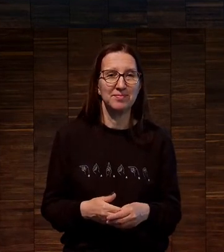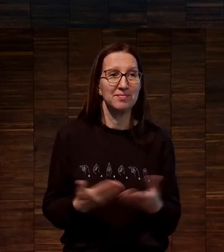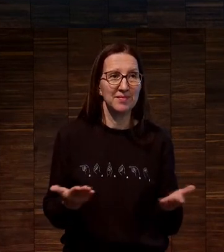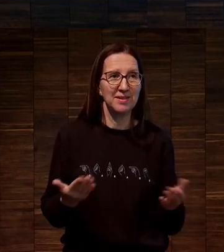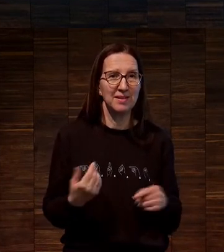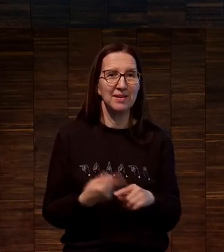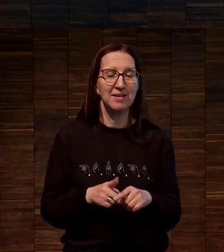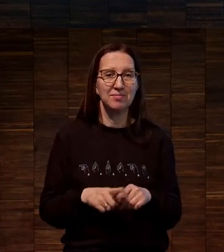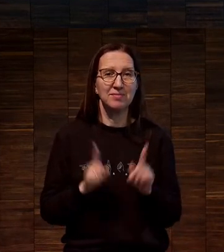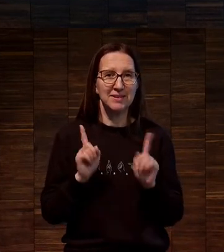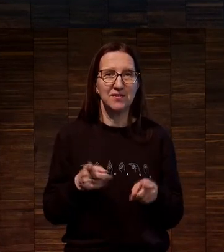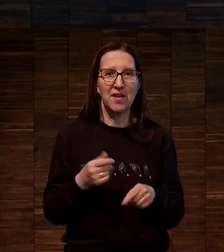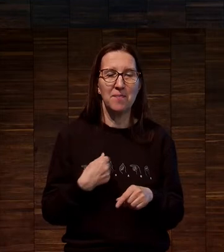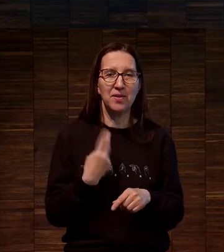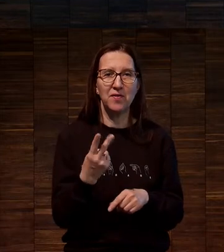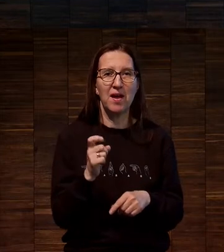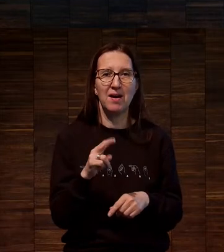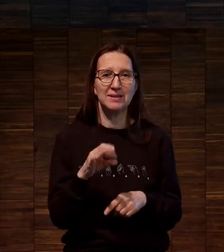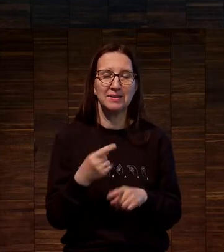да. Да, это правда.